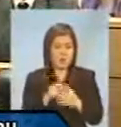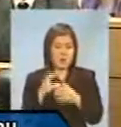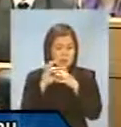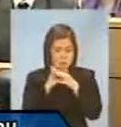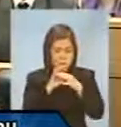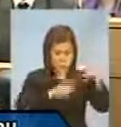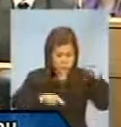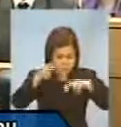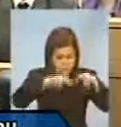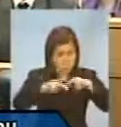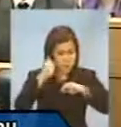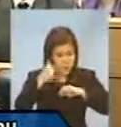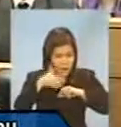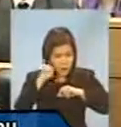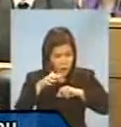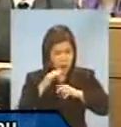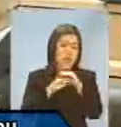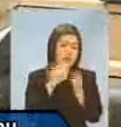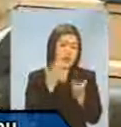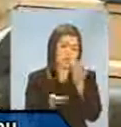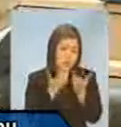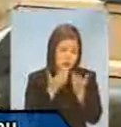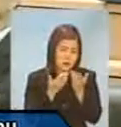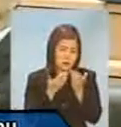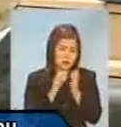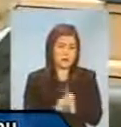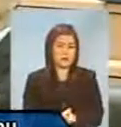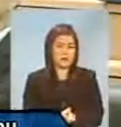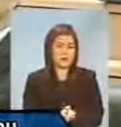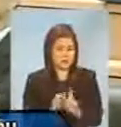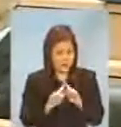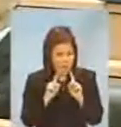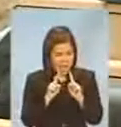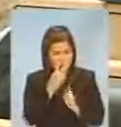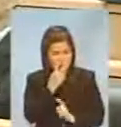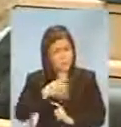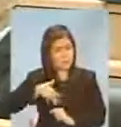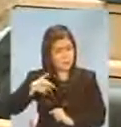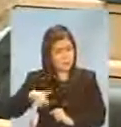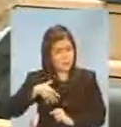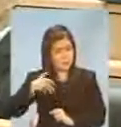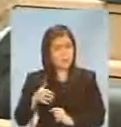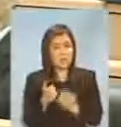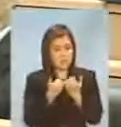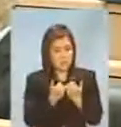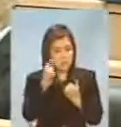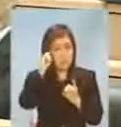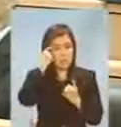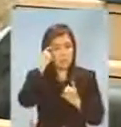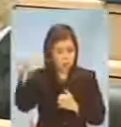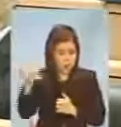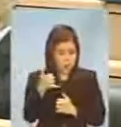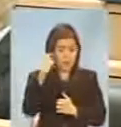องฟังดูนะครับคุณอภิสิทธิ์พูดยังไงบ้างนะครับ ที่พวกกระผมติดใจเพราะว่าผมไม่ทราบว่าท่านเข้ามาหรือยังนะครับต